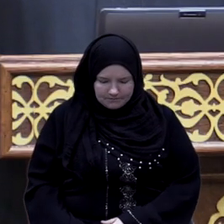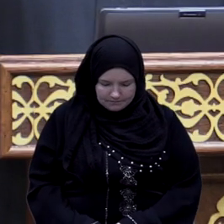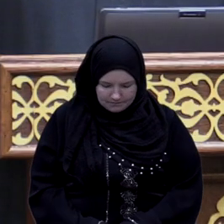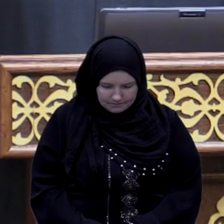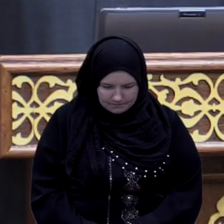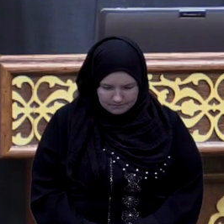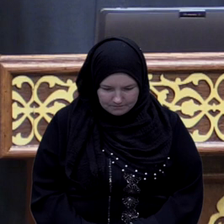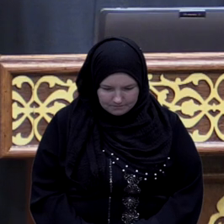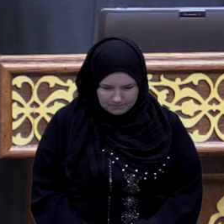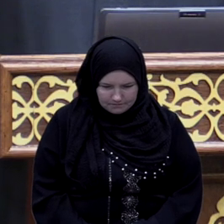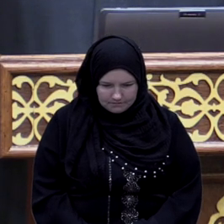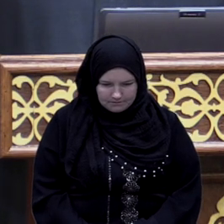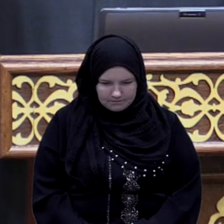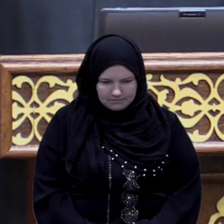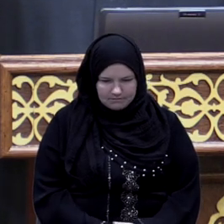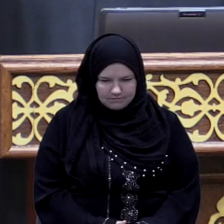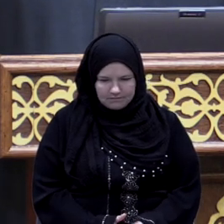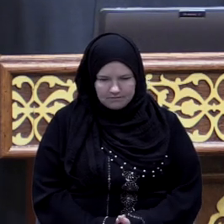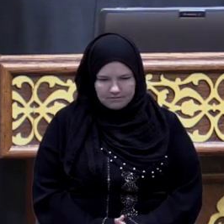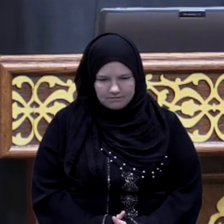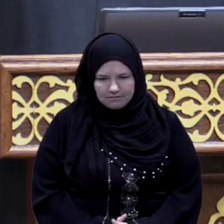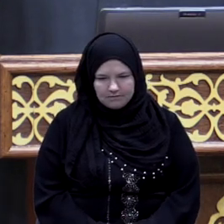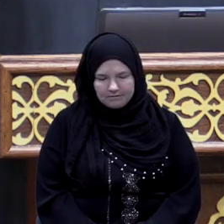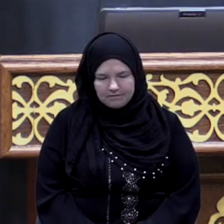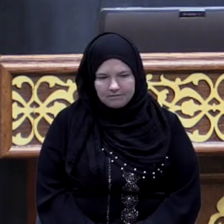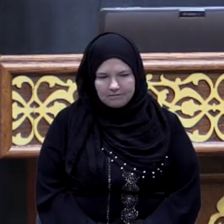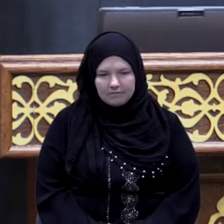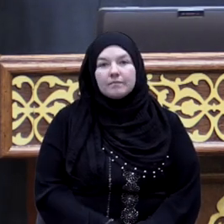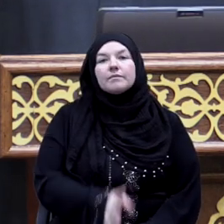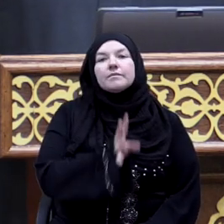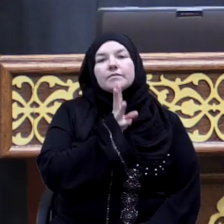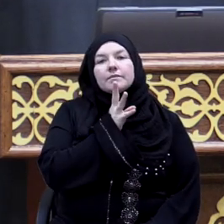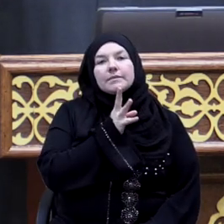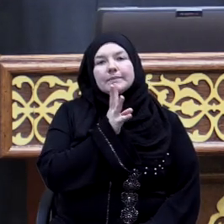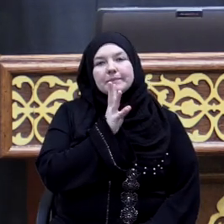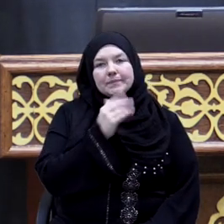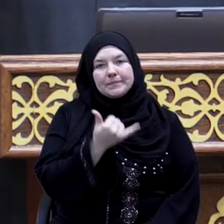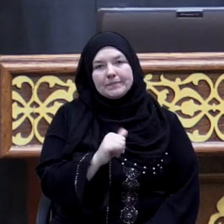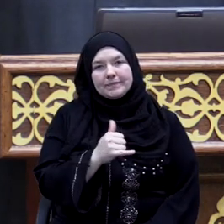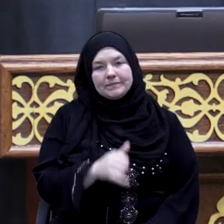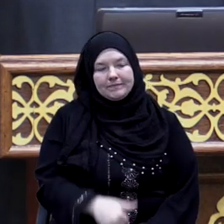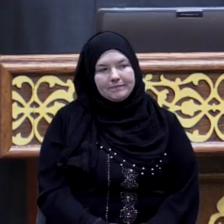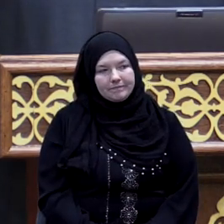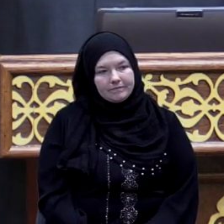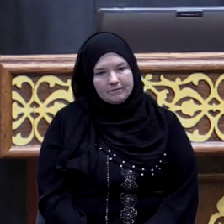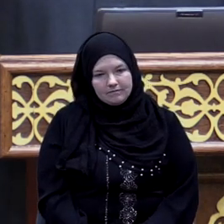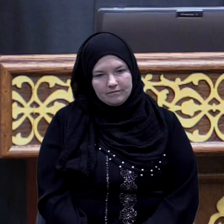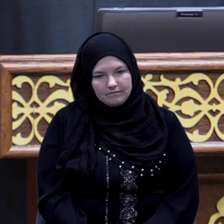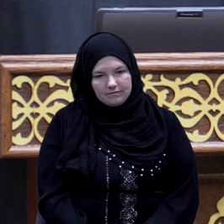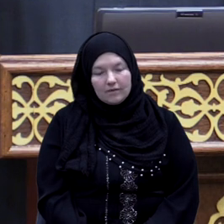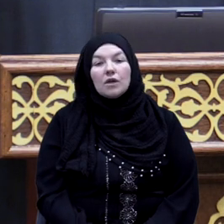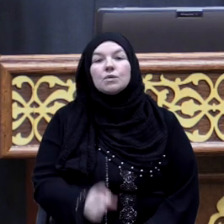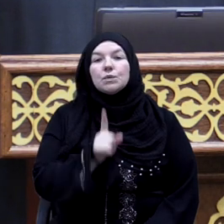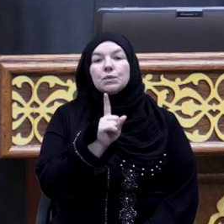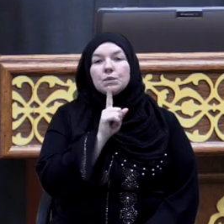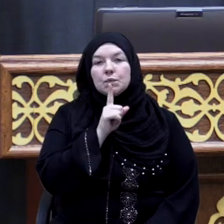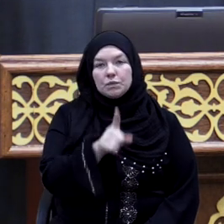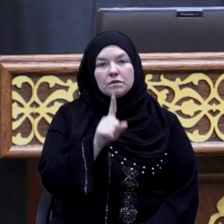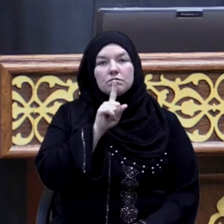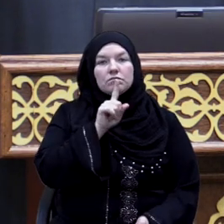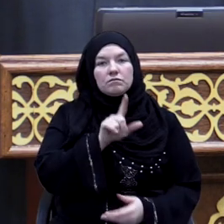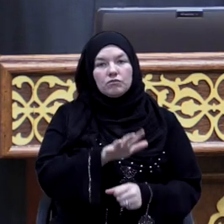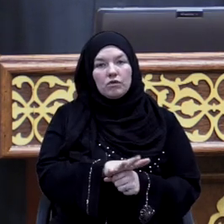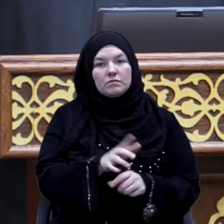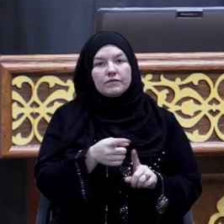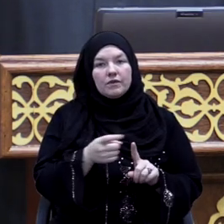لِلَّهِ مَا فِي السَّمَاوَاتِ وَالْأَرْضِ. أَلَا إِنَّ وَعْدَ اللَّهِ حَقِّ. Indeed, the promise of